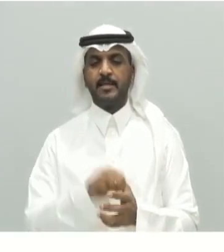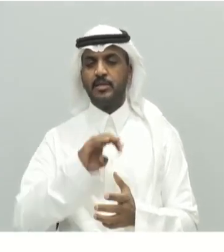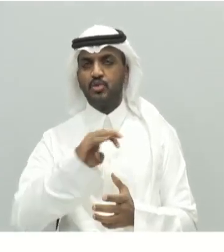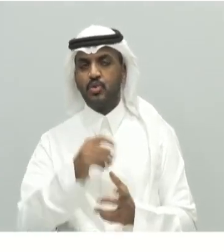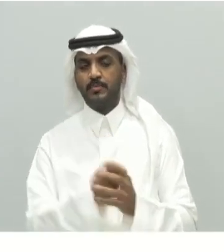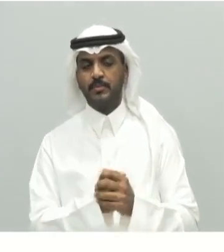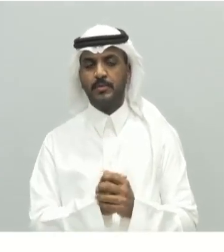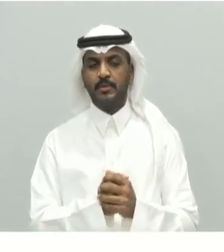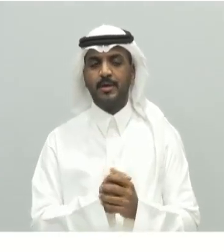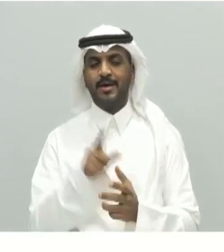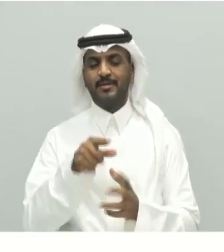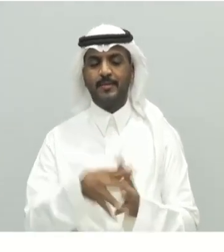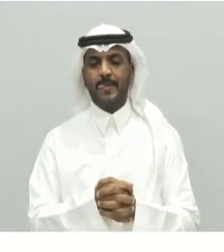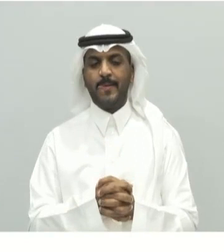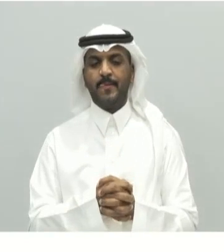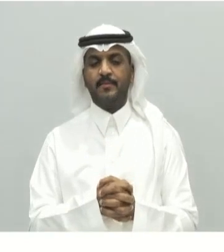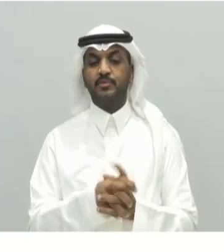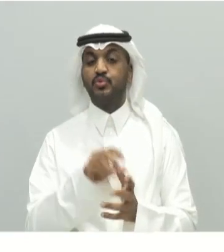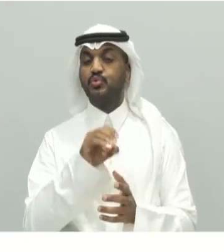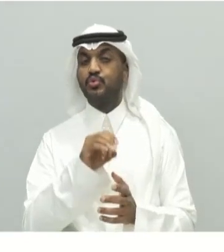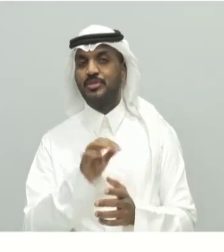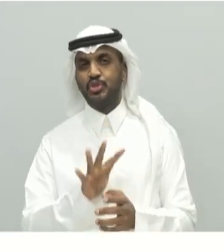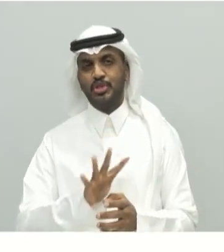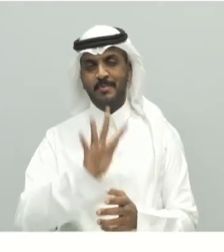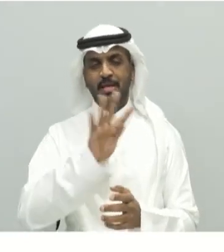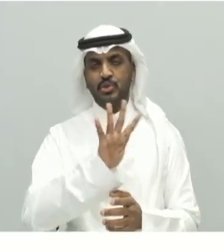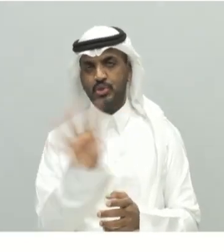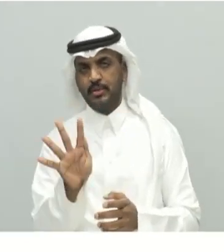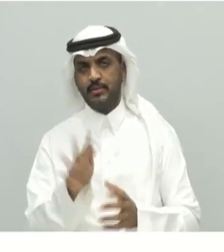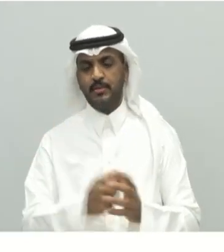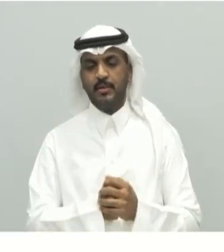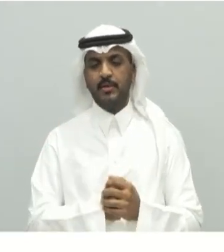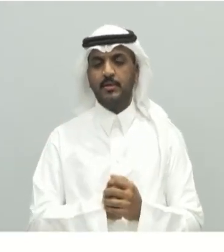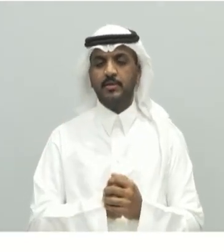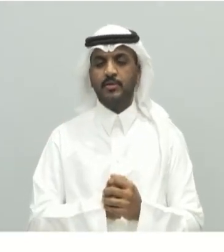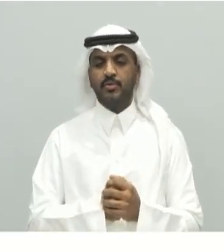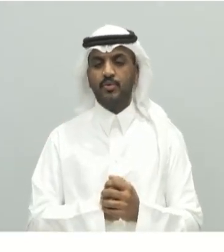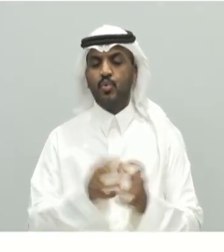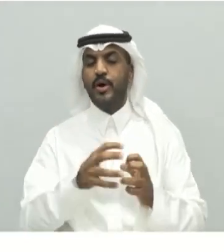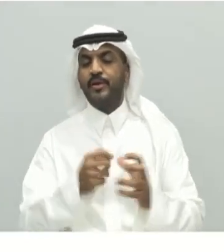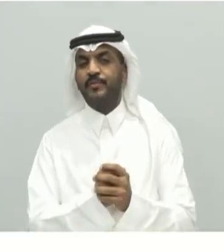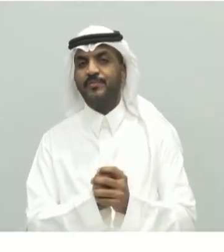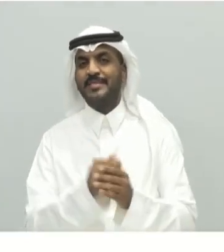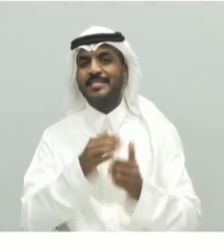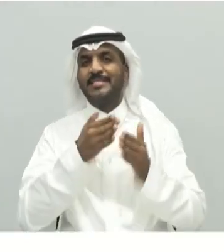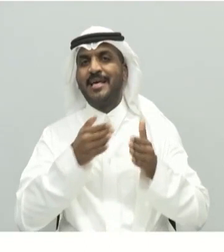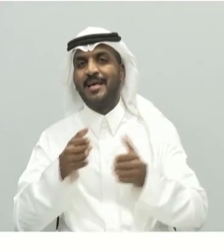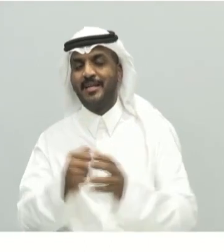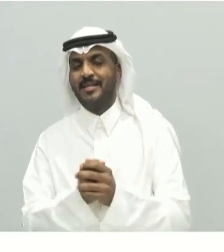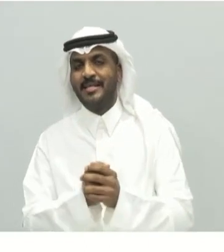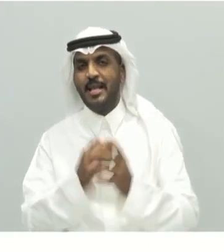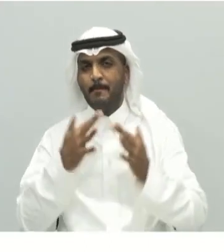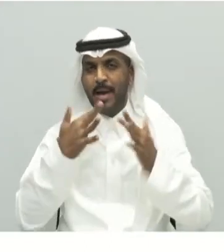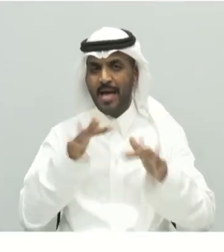الاجابه خاطئه تقع في الجزء الشمالي الشرقي جيم يعرف السهل الساحلي البحر